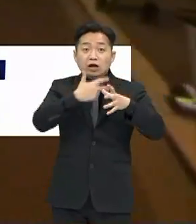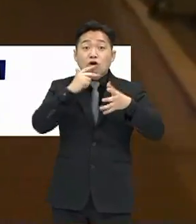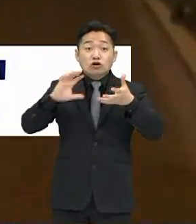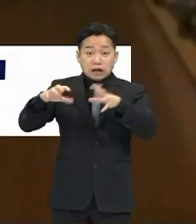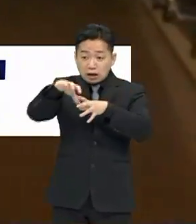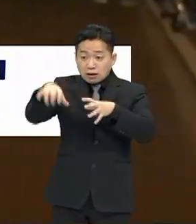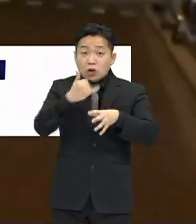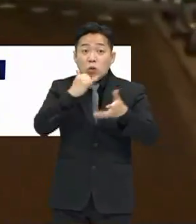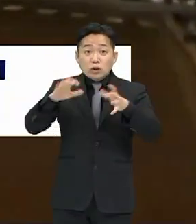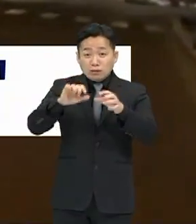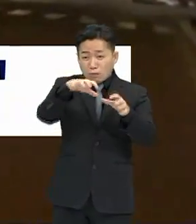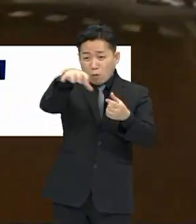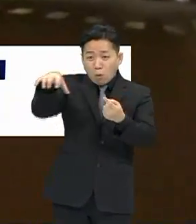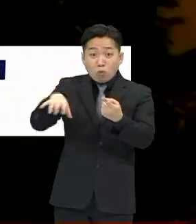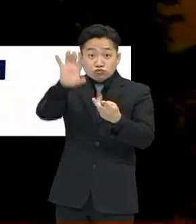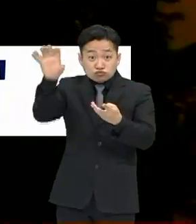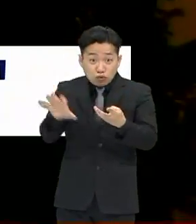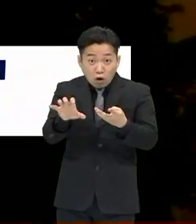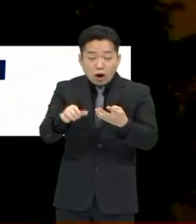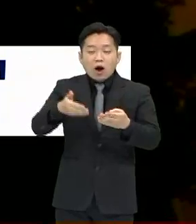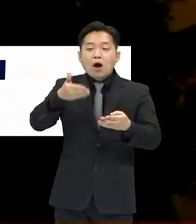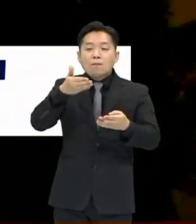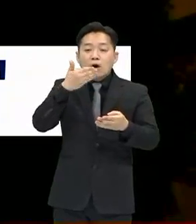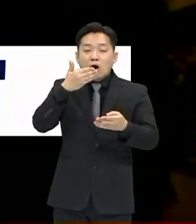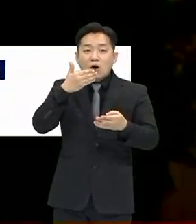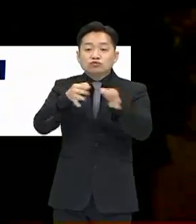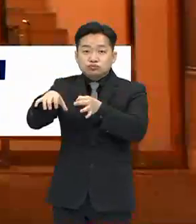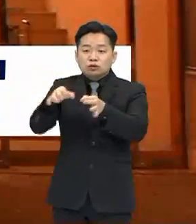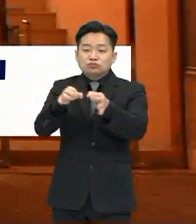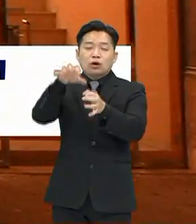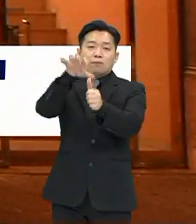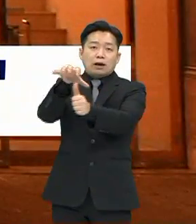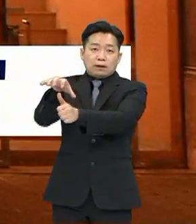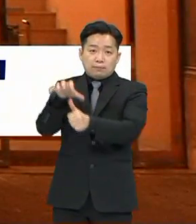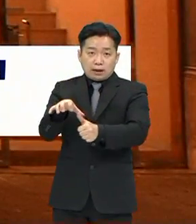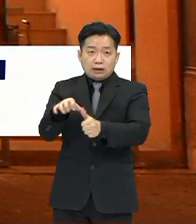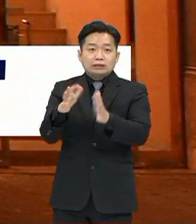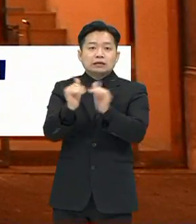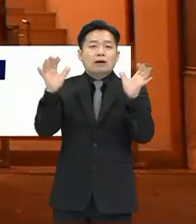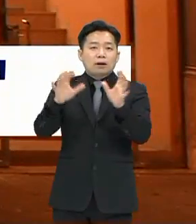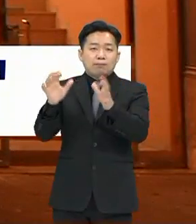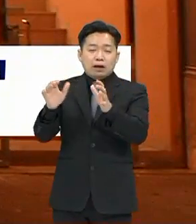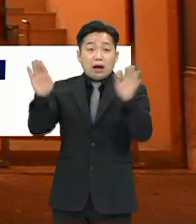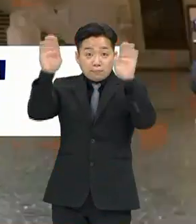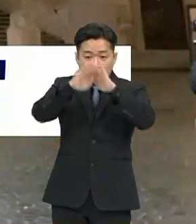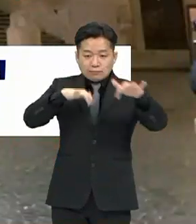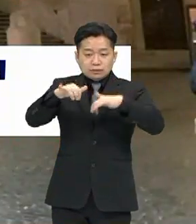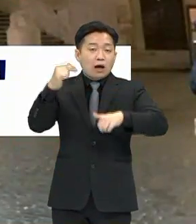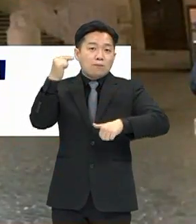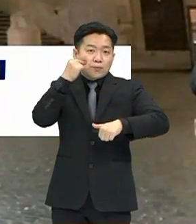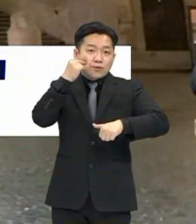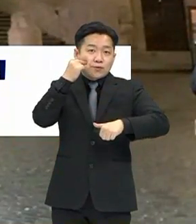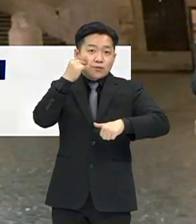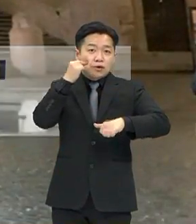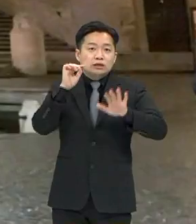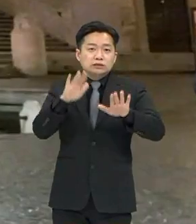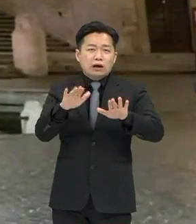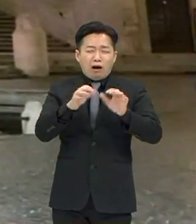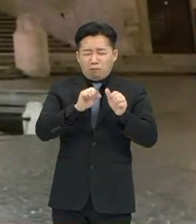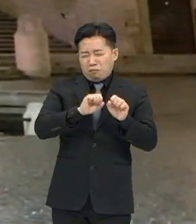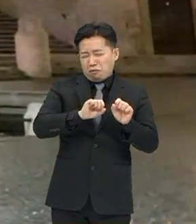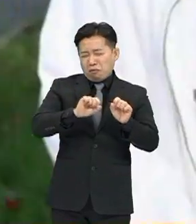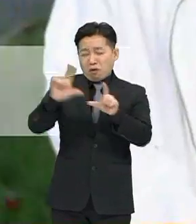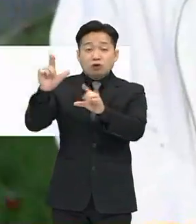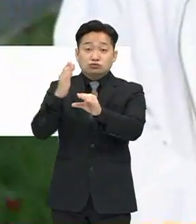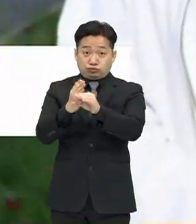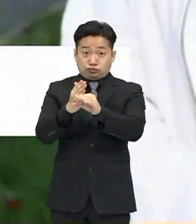등 대부분 국가가 식당과 술집의 영업 중단과 모임 제한, 야간 통행 금지까지 도입했지만